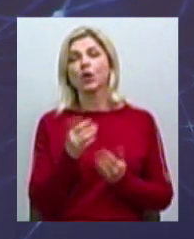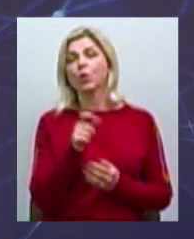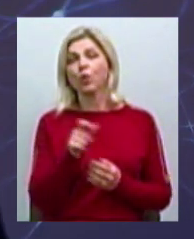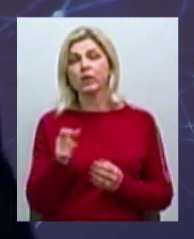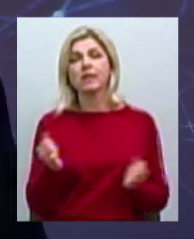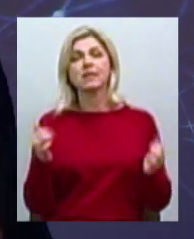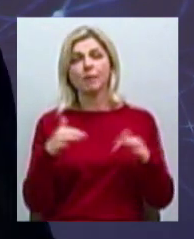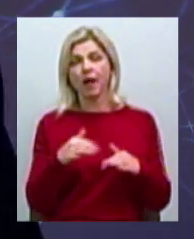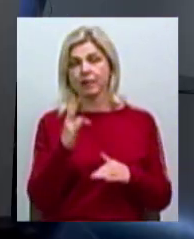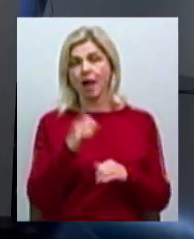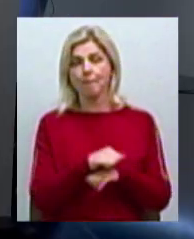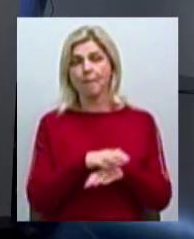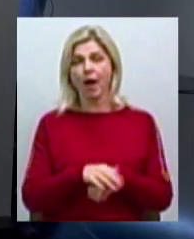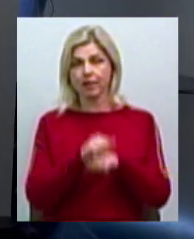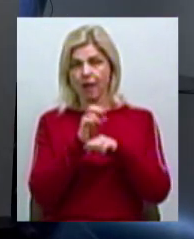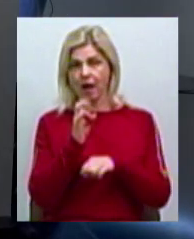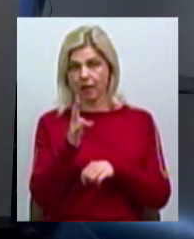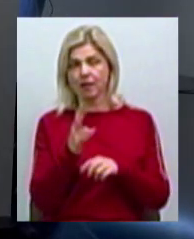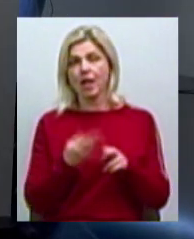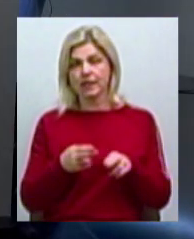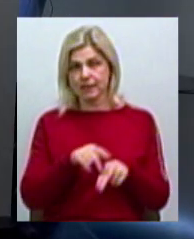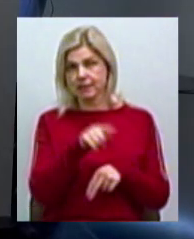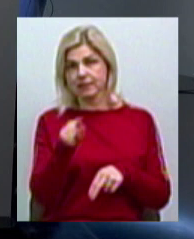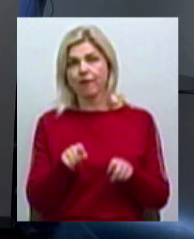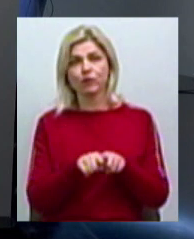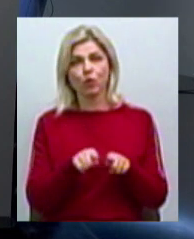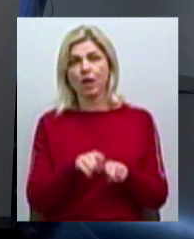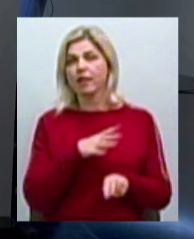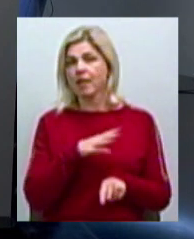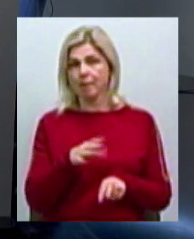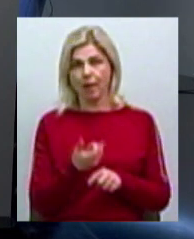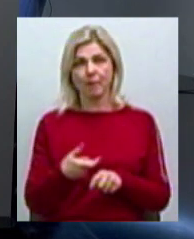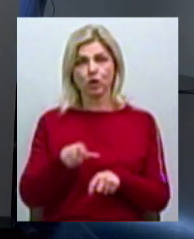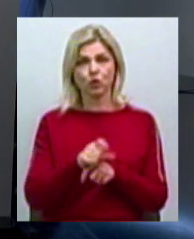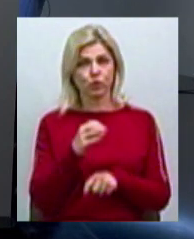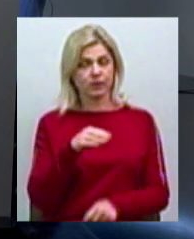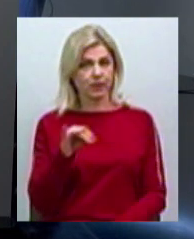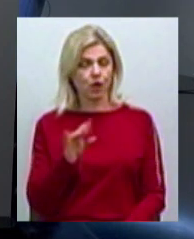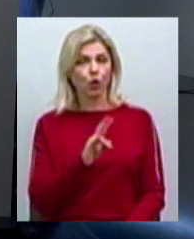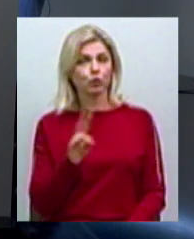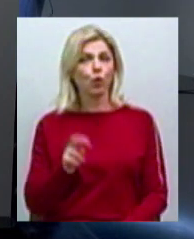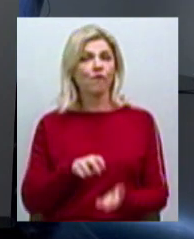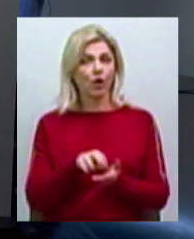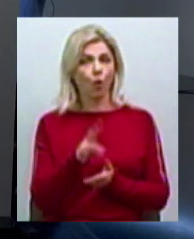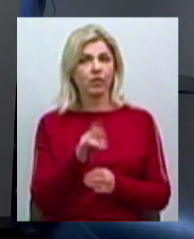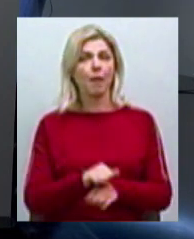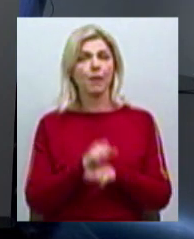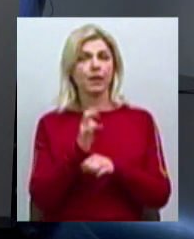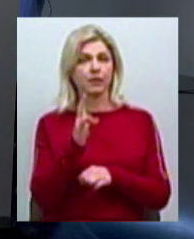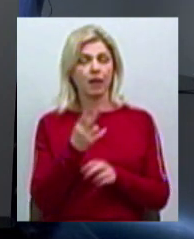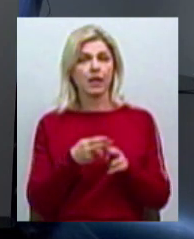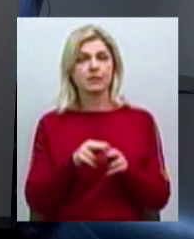на Майдан, це все одно не було у нас більшості, так? Тих, хто виходив на Майдан, але це